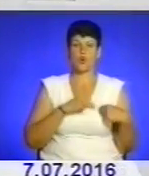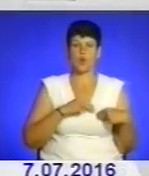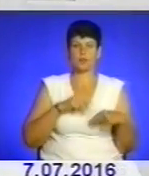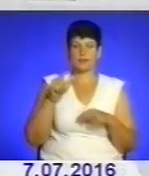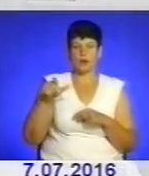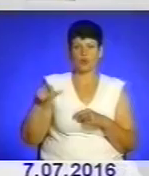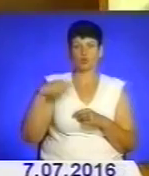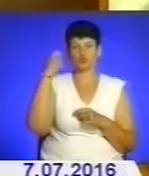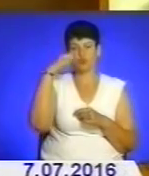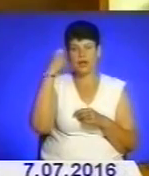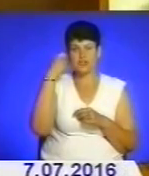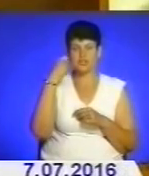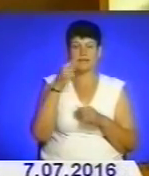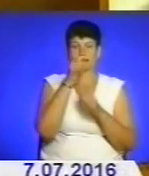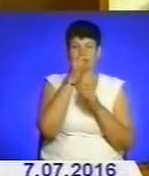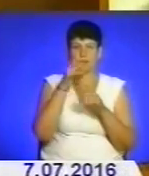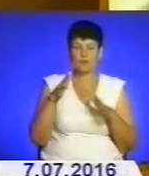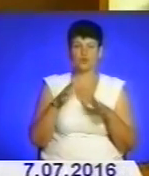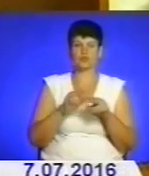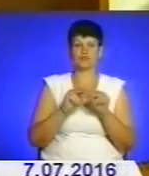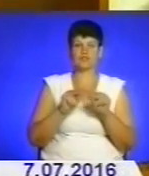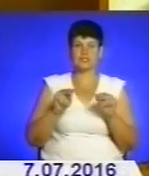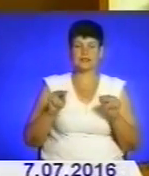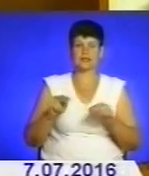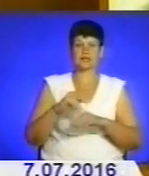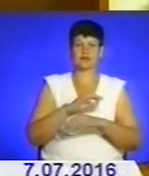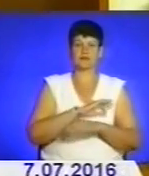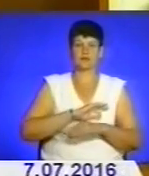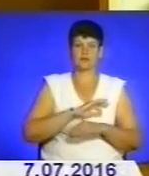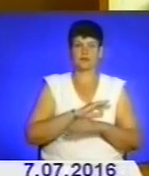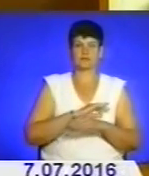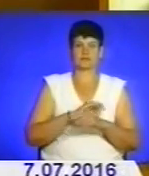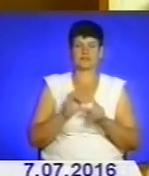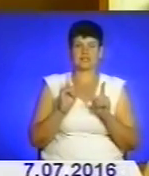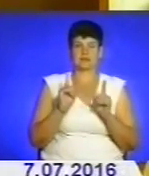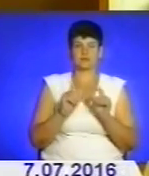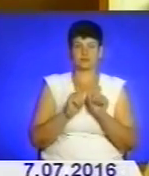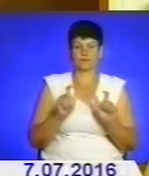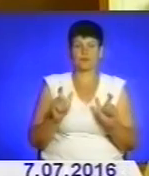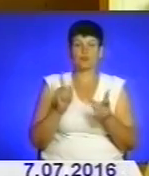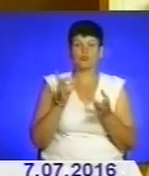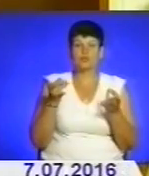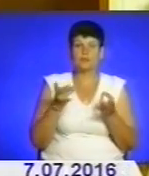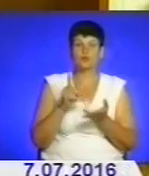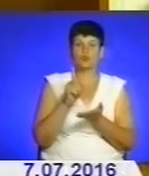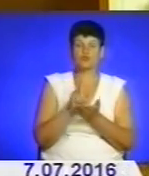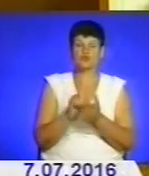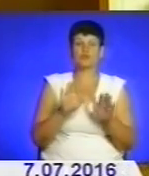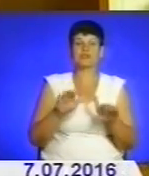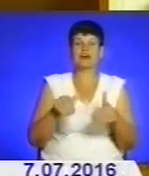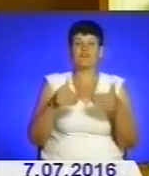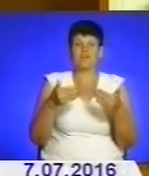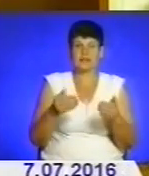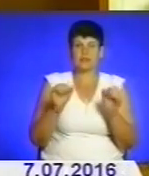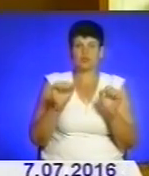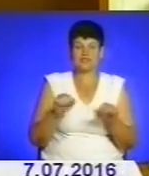навчально-виховний процес обмежуватися тільки уроками і виховними годинами. Так? Потрібно обов'язково давати можливість